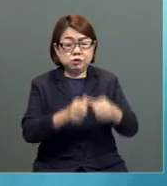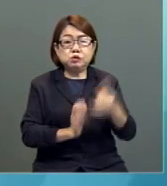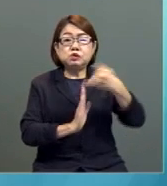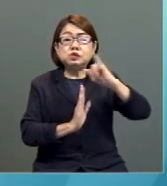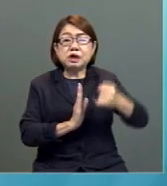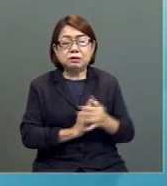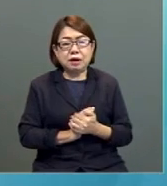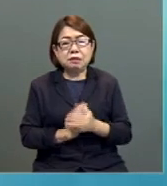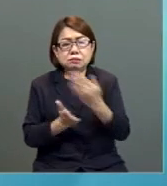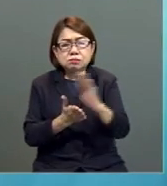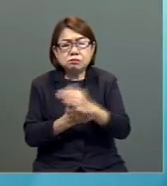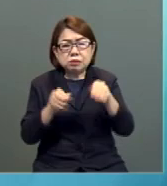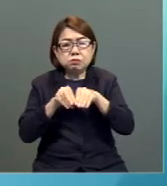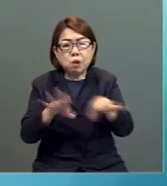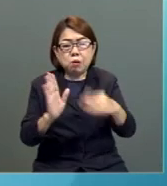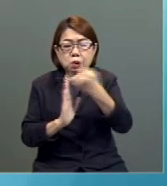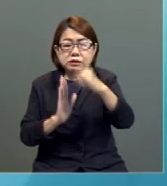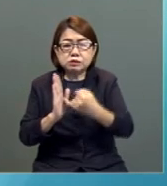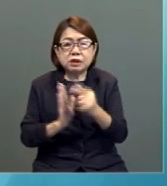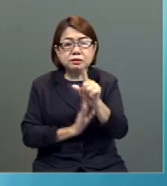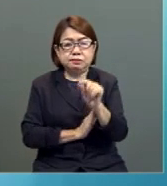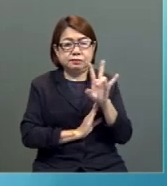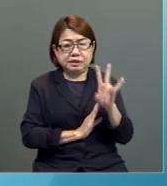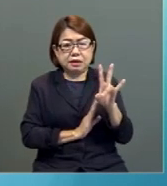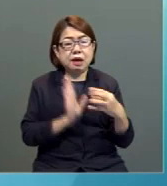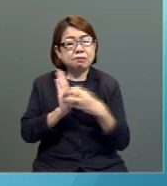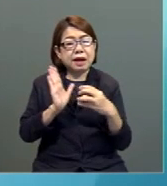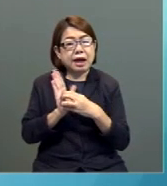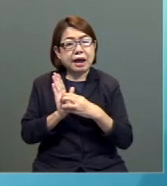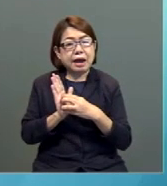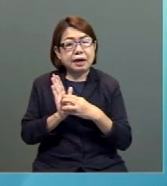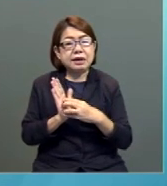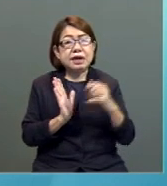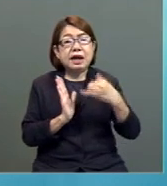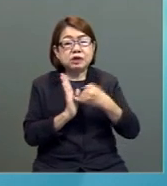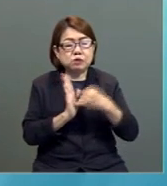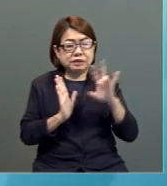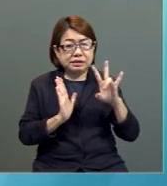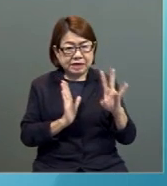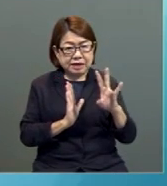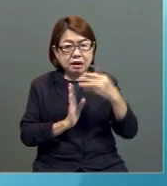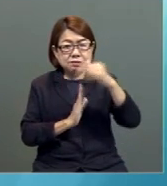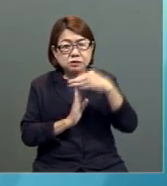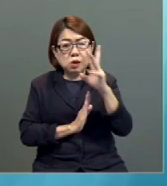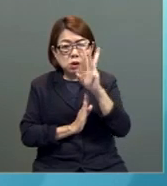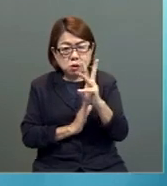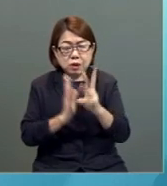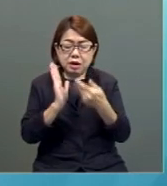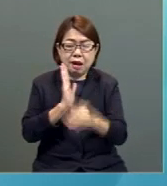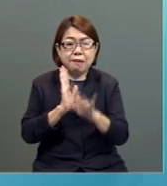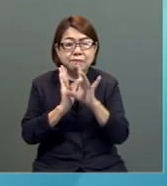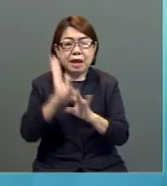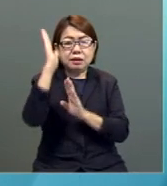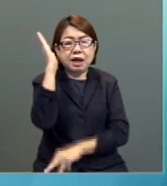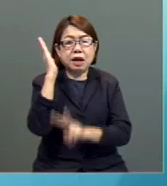คนนะครับเอ่อกระจายไป 27จังหวัดจะเป็นภาคกลางประมาณ 7จังหวัดภาคเหนือ 6จังหวัดอีสาน 8ใต้ 2